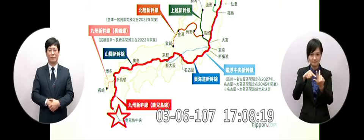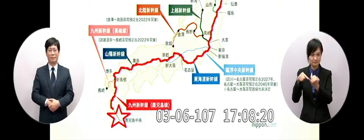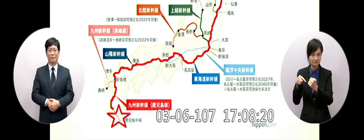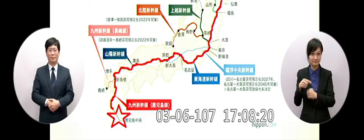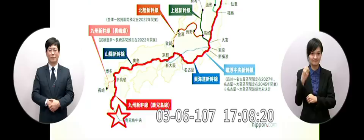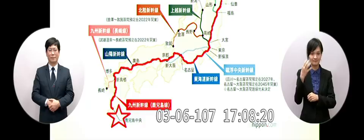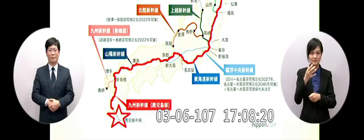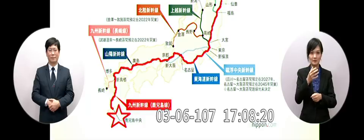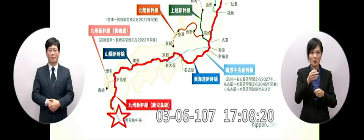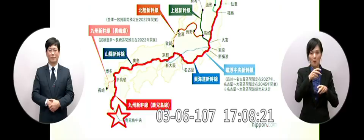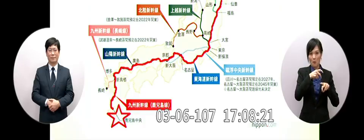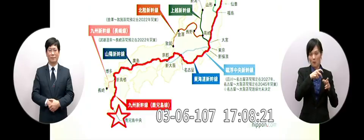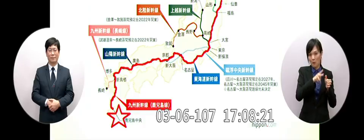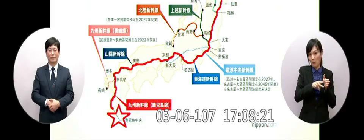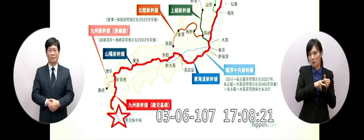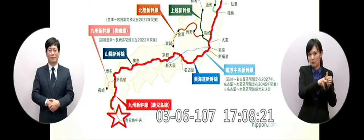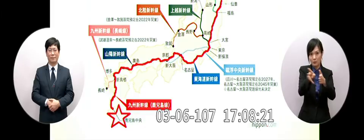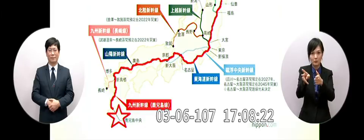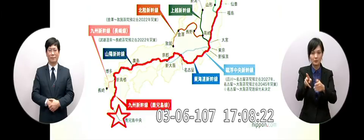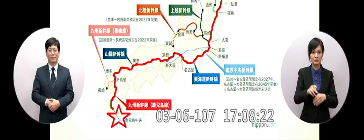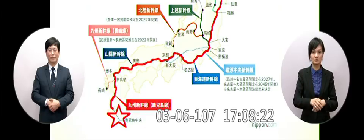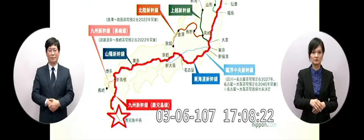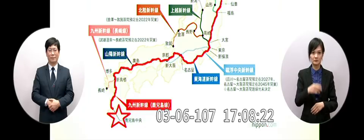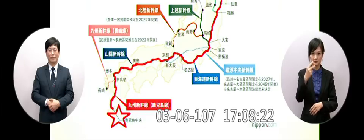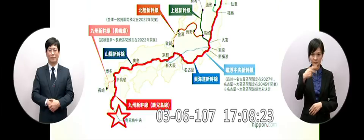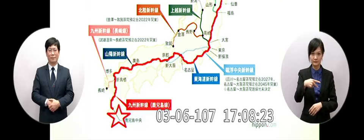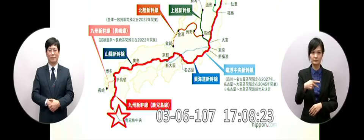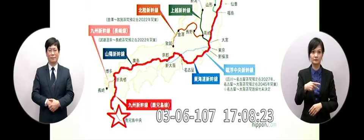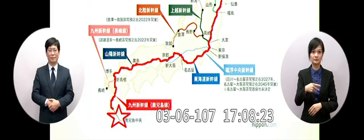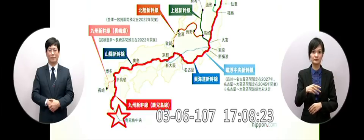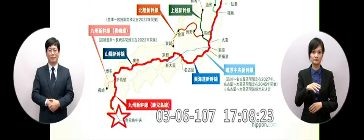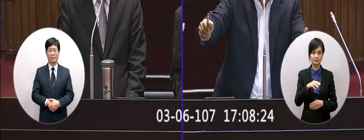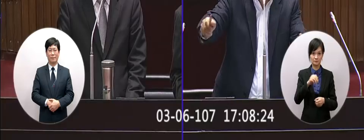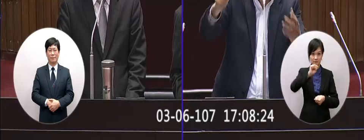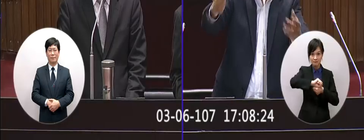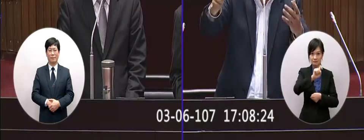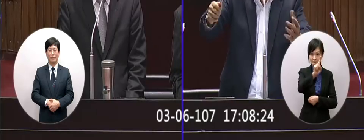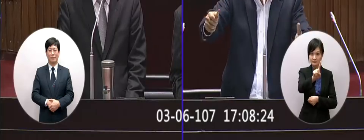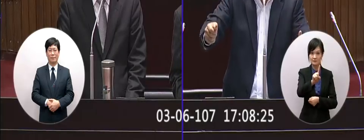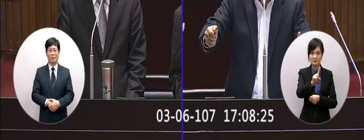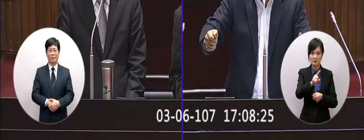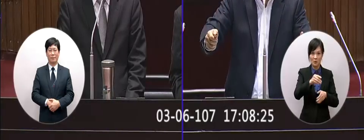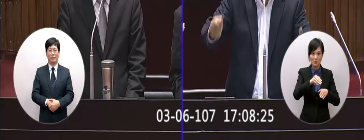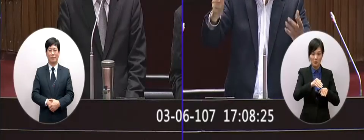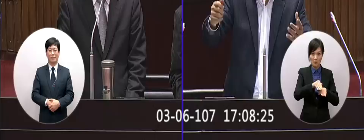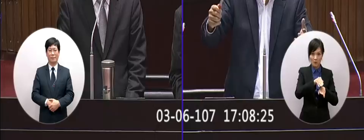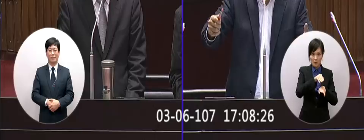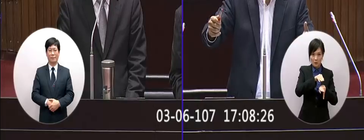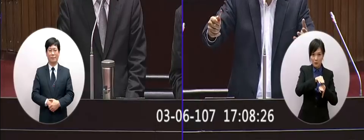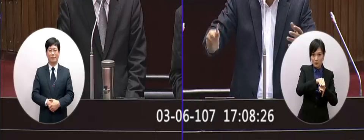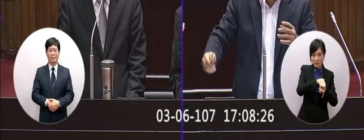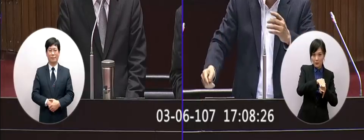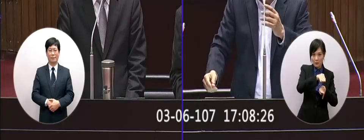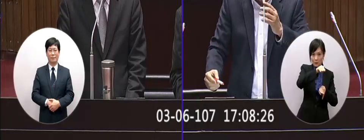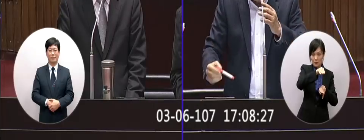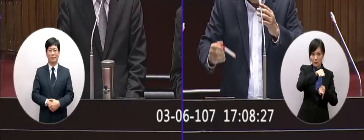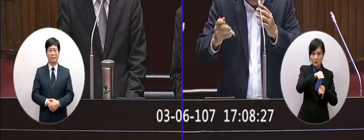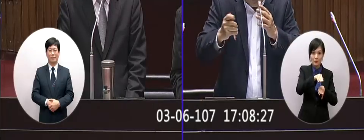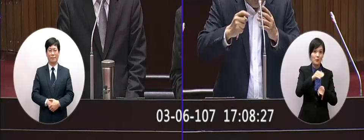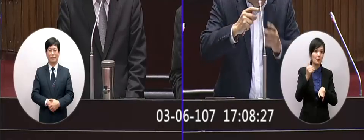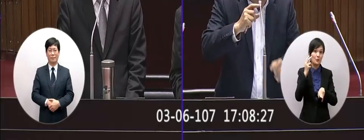一条为东京到新大阪磁浮中央新干线，磁浮哦，搁毋是干那新干线